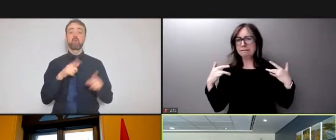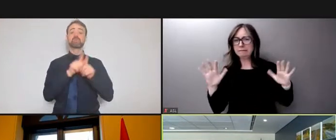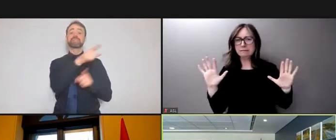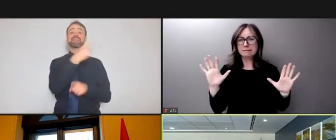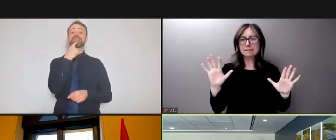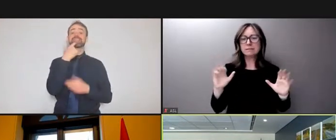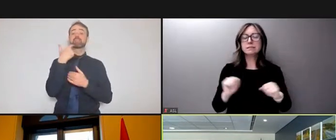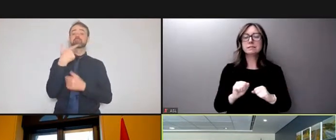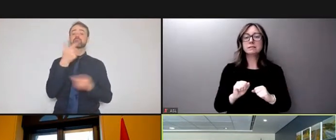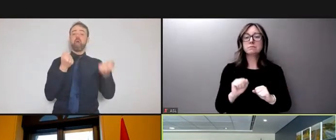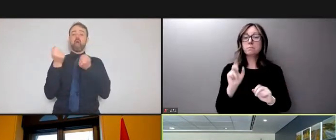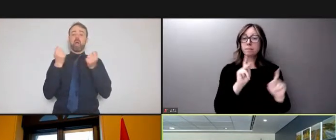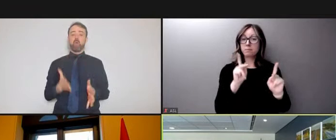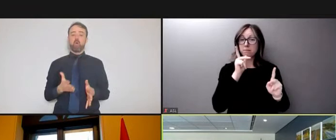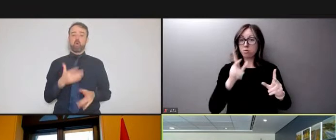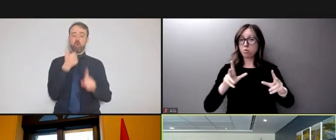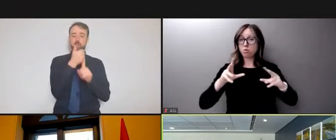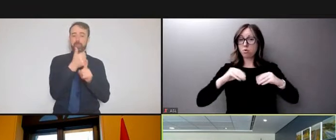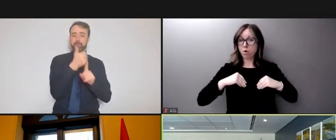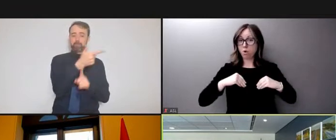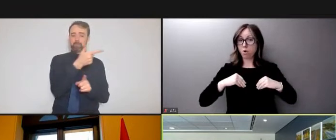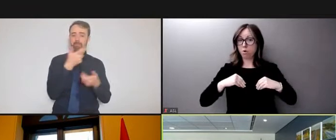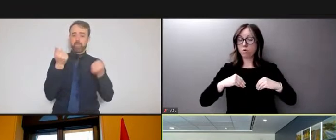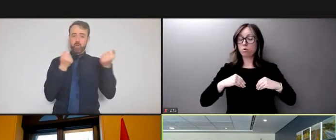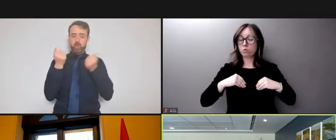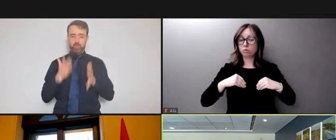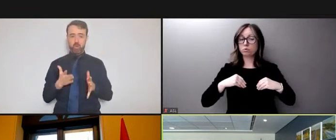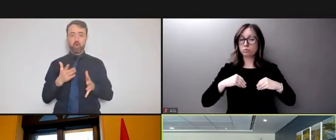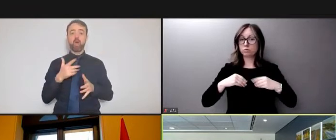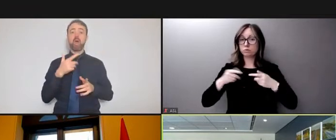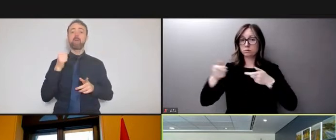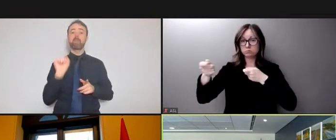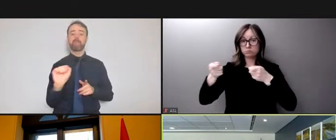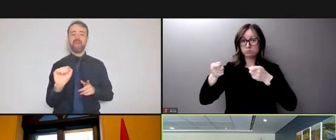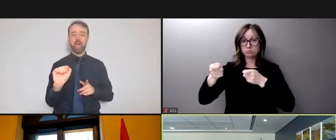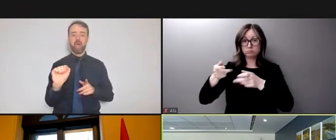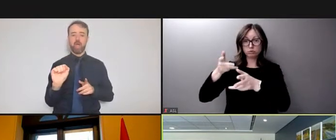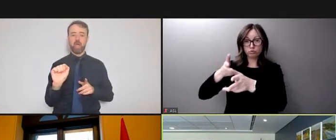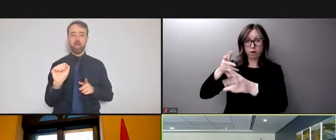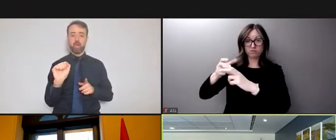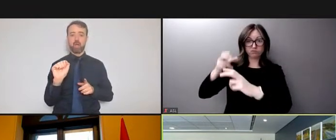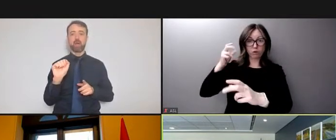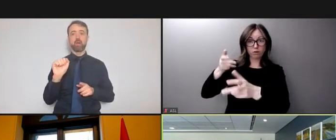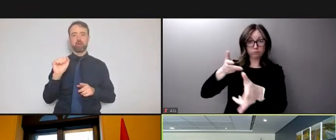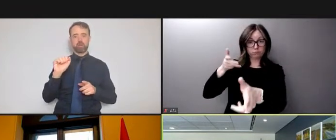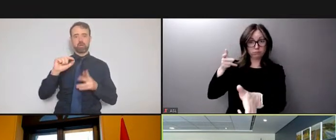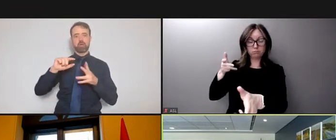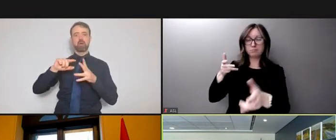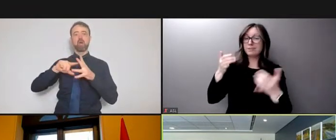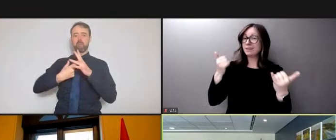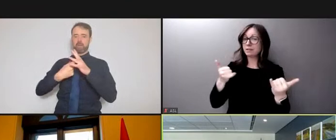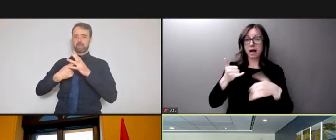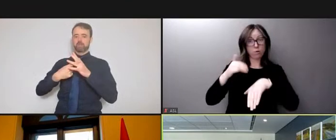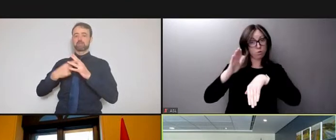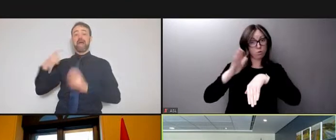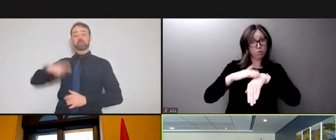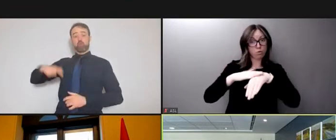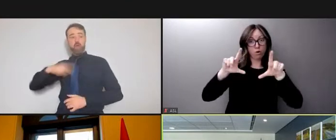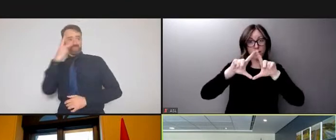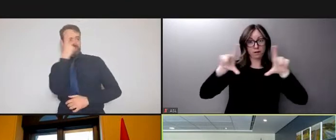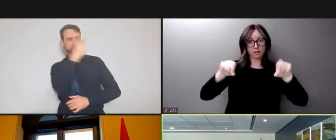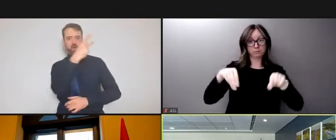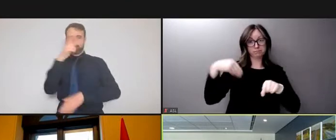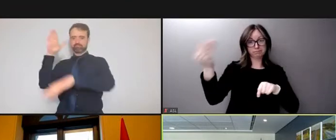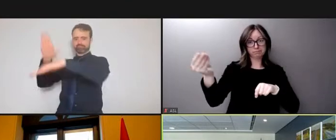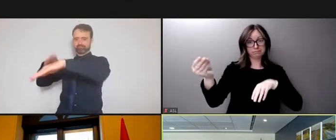en train de recevoir des avertissements de leurs assureurs, ainsi